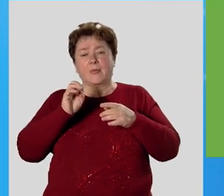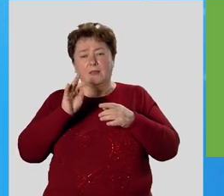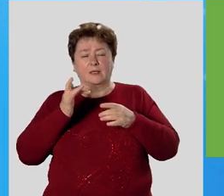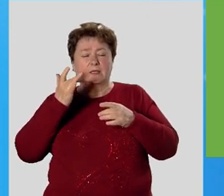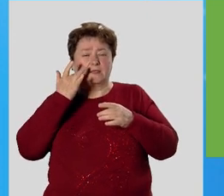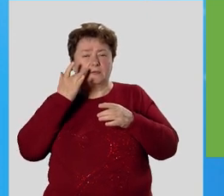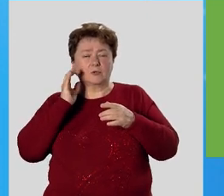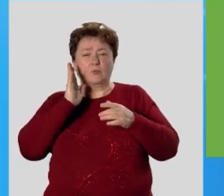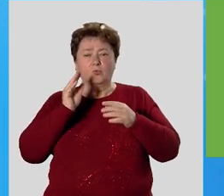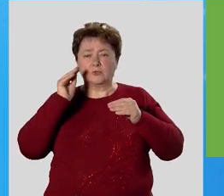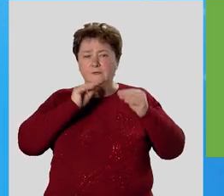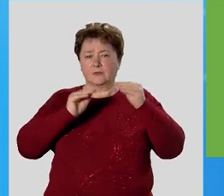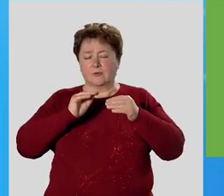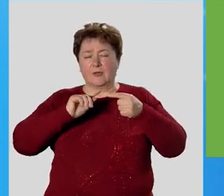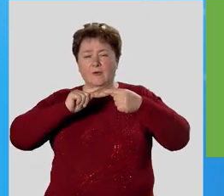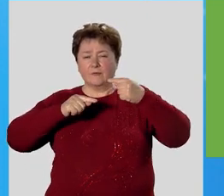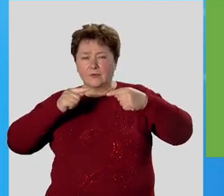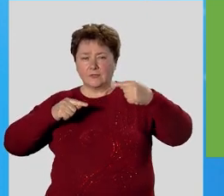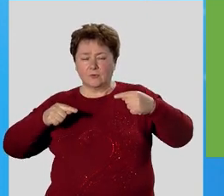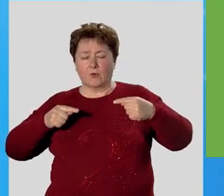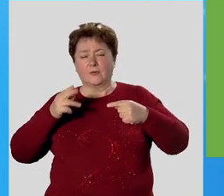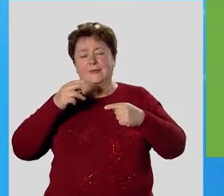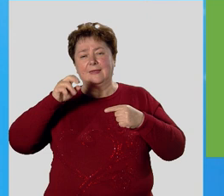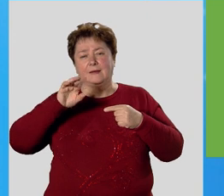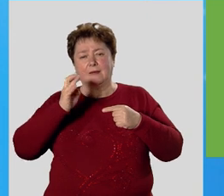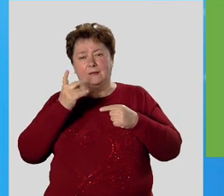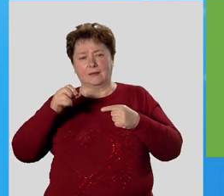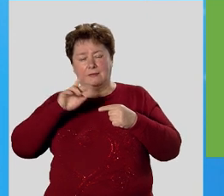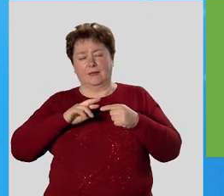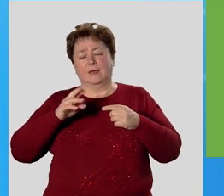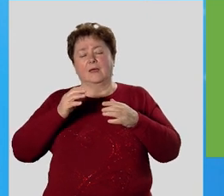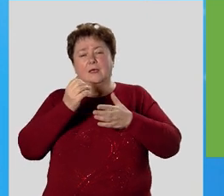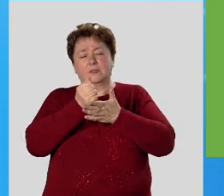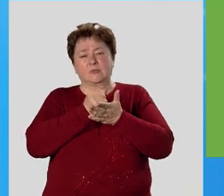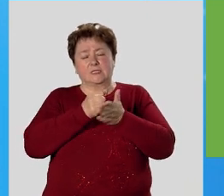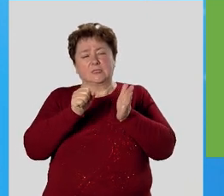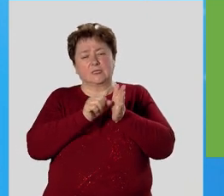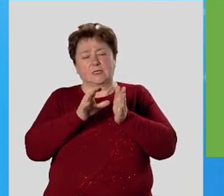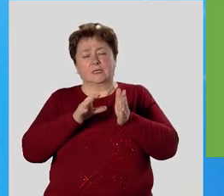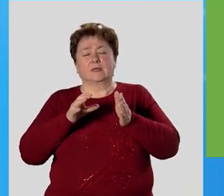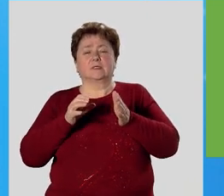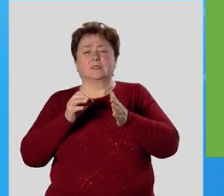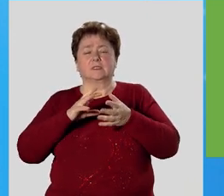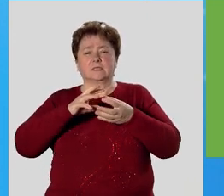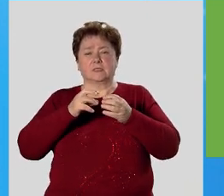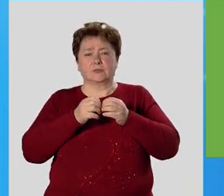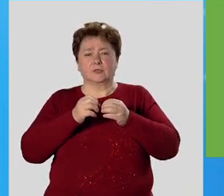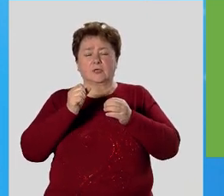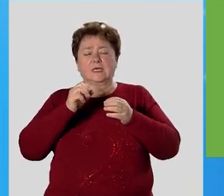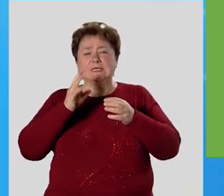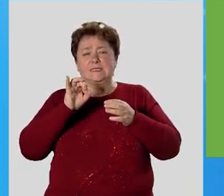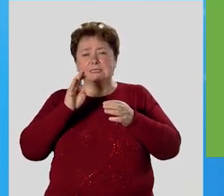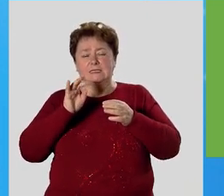будет сформировано веретено деления. Запасается энергия за счет синтеза АТФ.